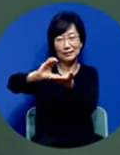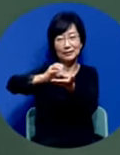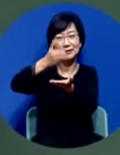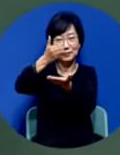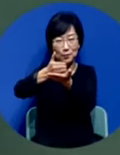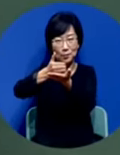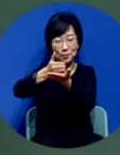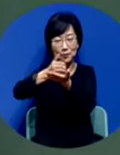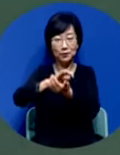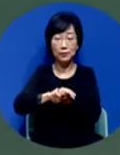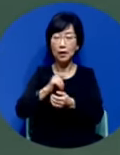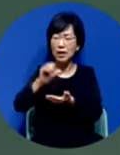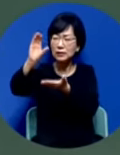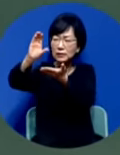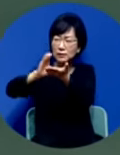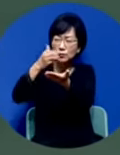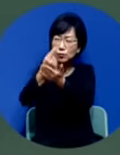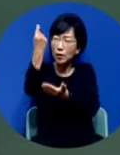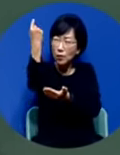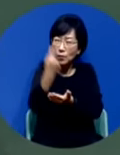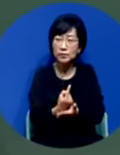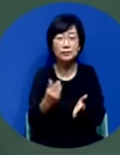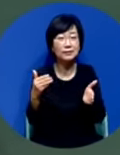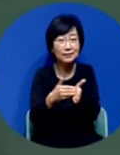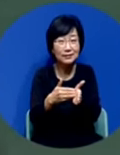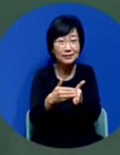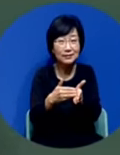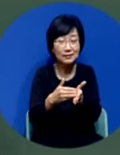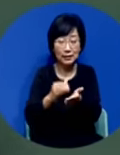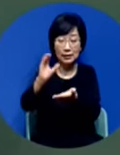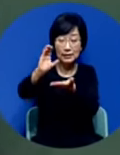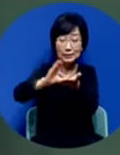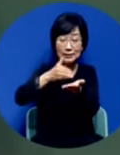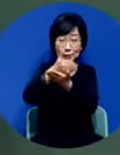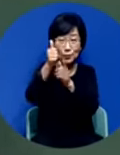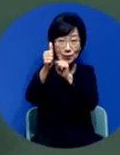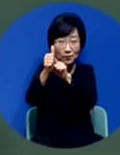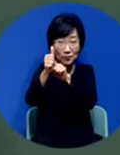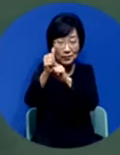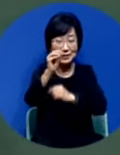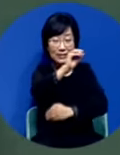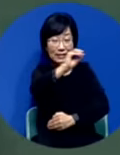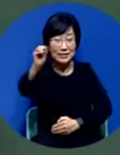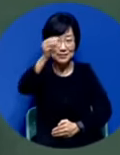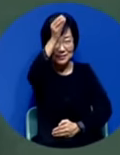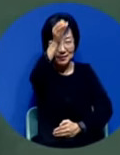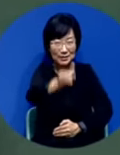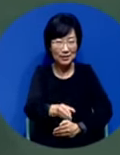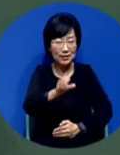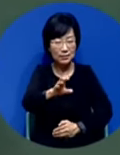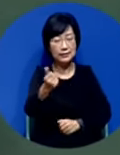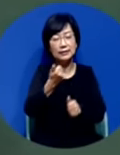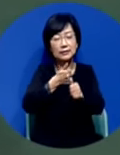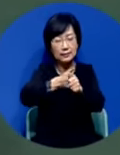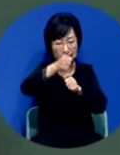그 그리스도께서 오셨다. 这位基督他来了。 그 그리스도께서 십자가에서 승리하셨다.